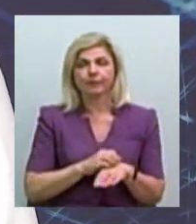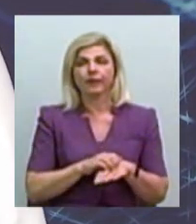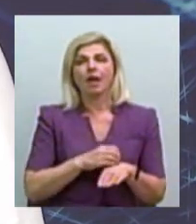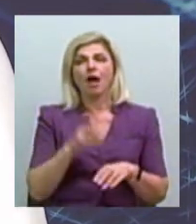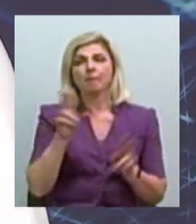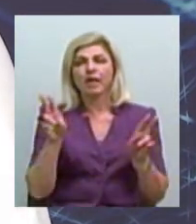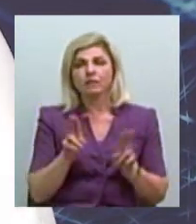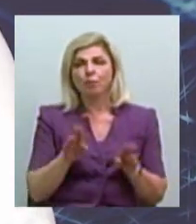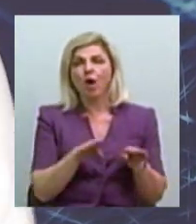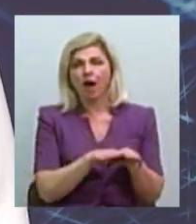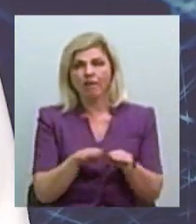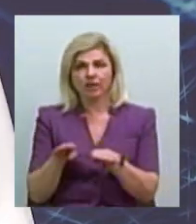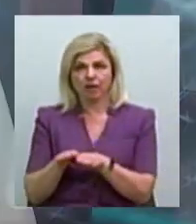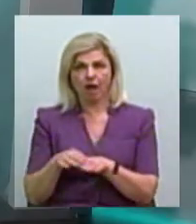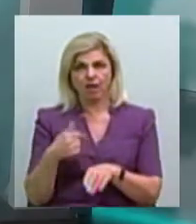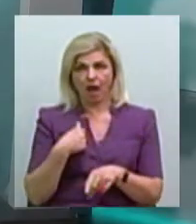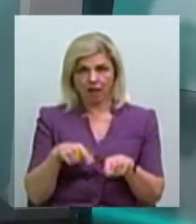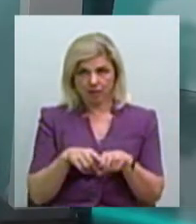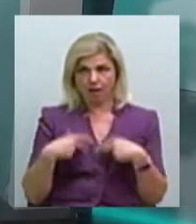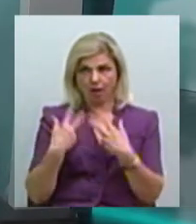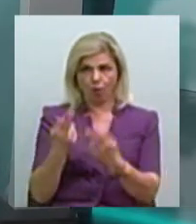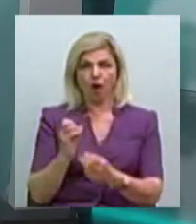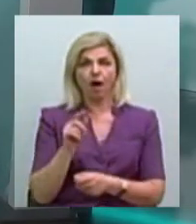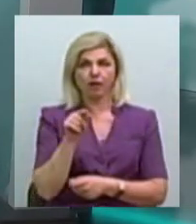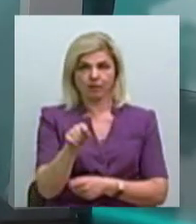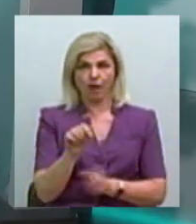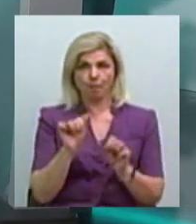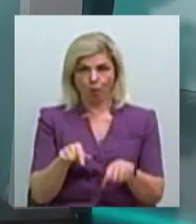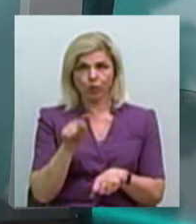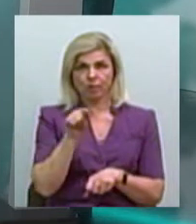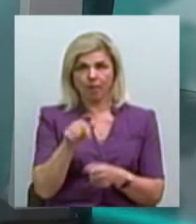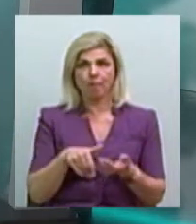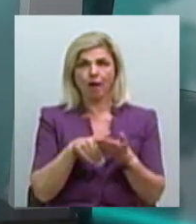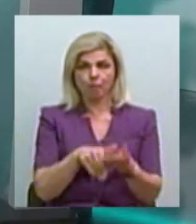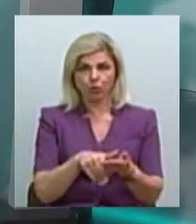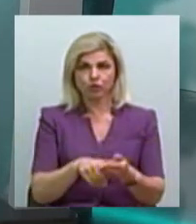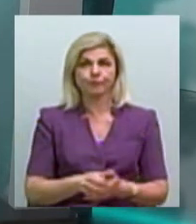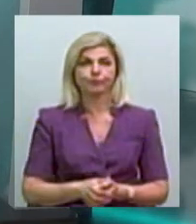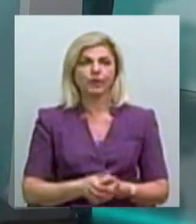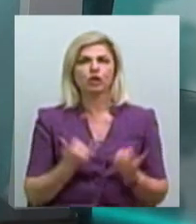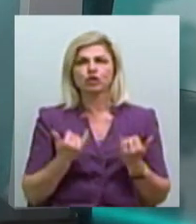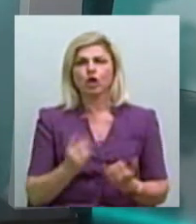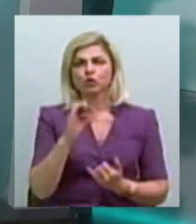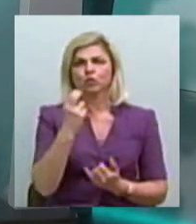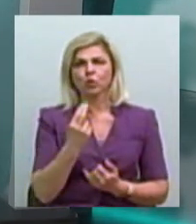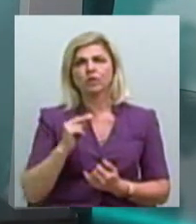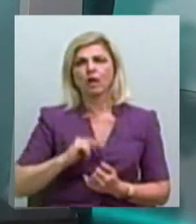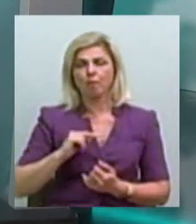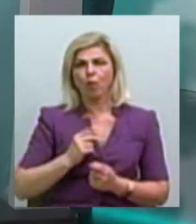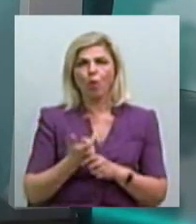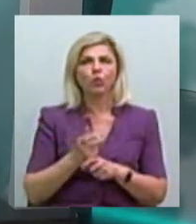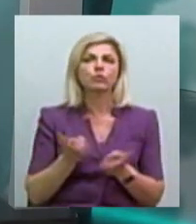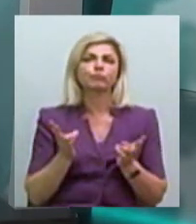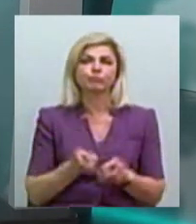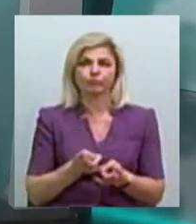равному. То есть я такой же, как и ты, я могу тебе помочь. Социальные работники на сегодняшний день – это очень востребованная ниша,